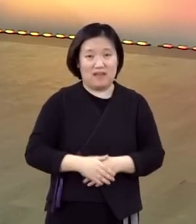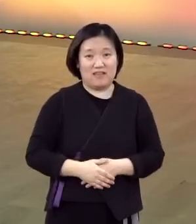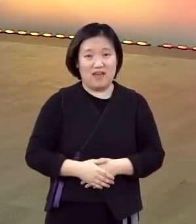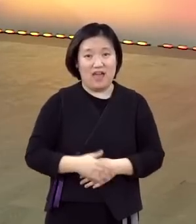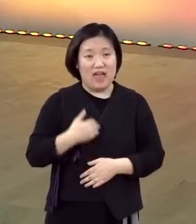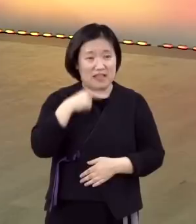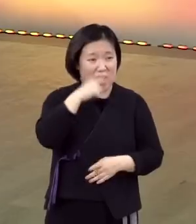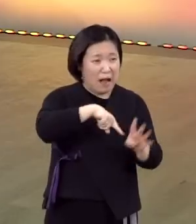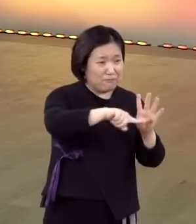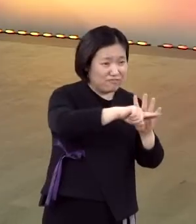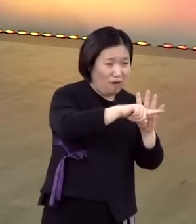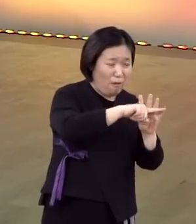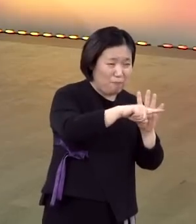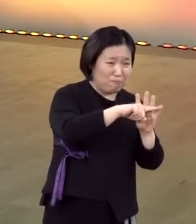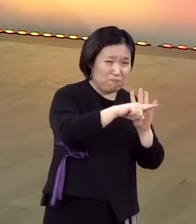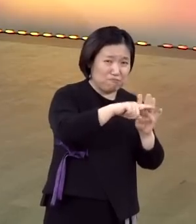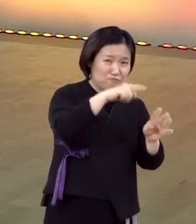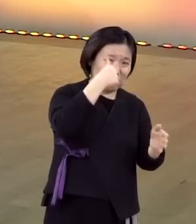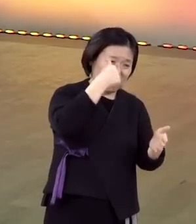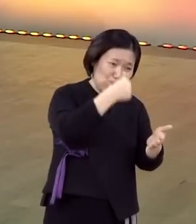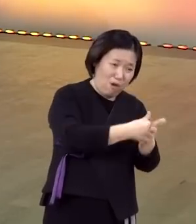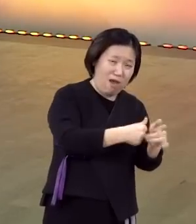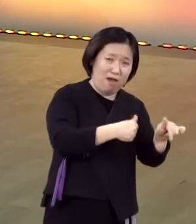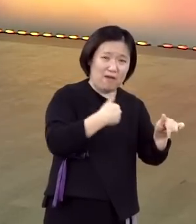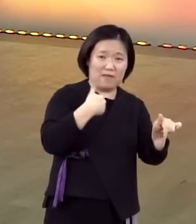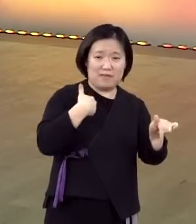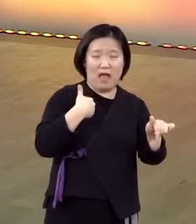내가쌓아온무수한업보를되돌아보면,